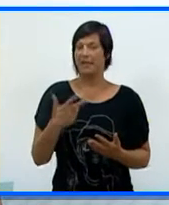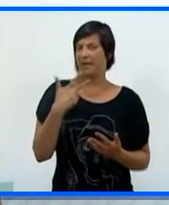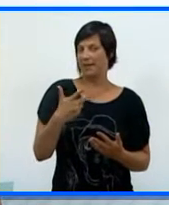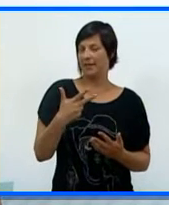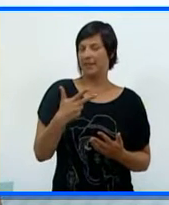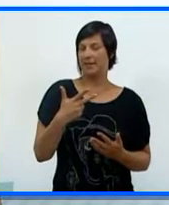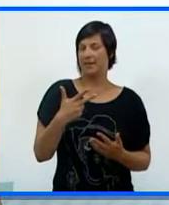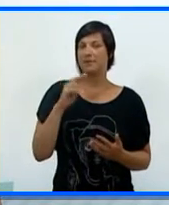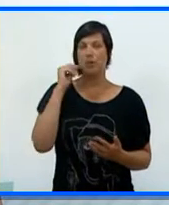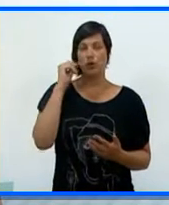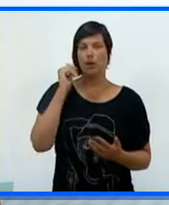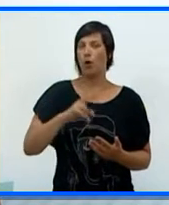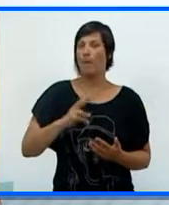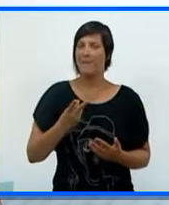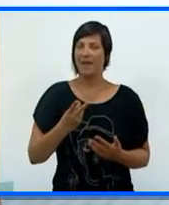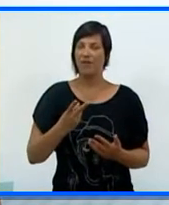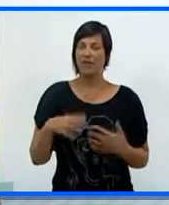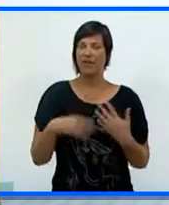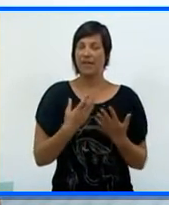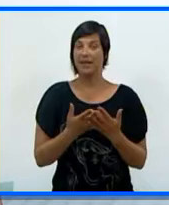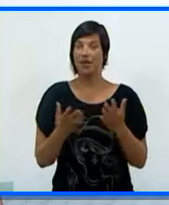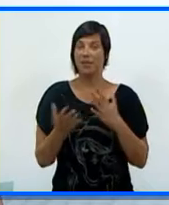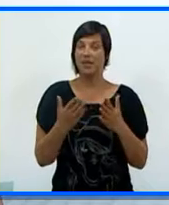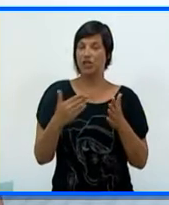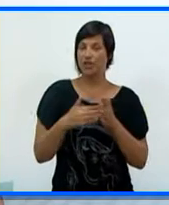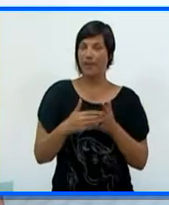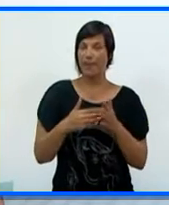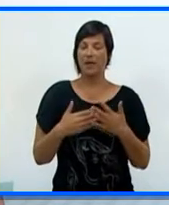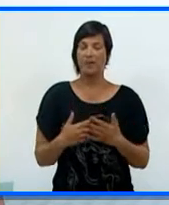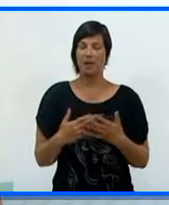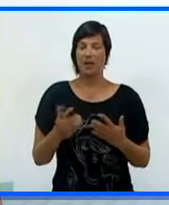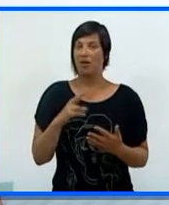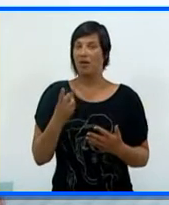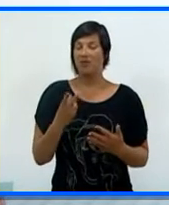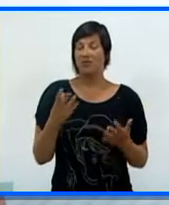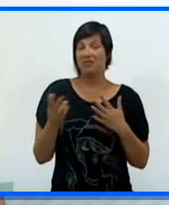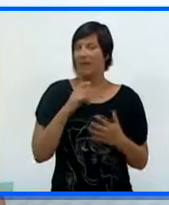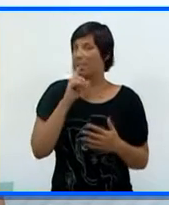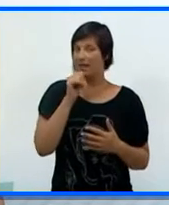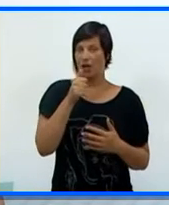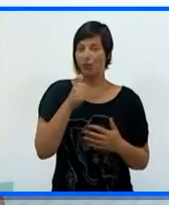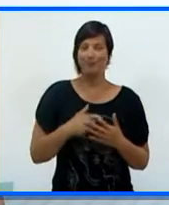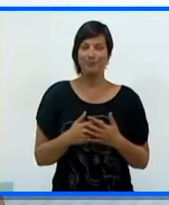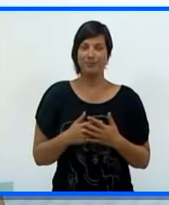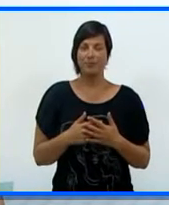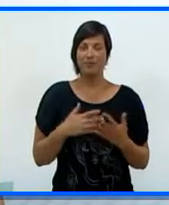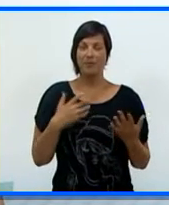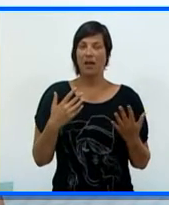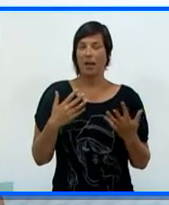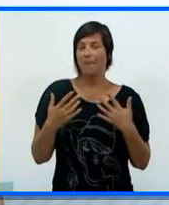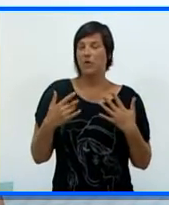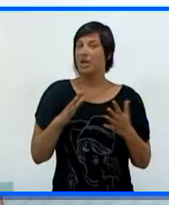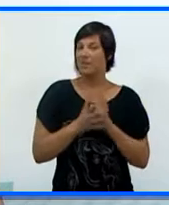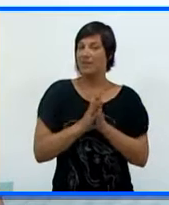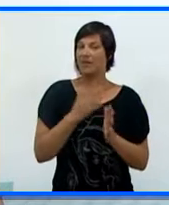prevoditelje, 3 smo cure koje prevode, kad nekome nešto treba, a ovo drugo nema niko. Po čemu je